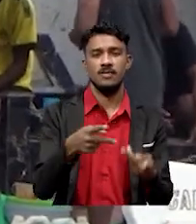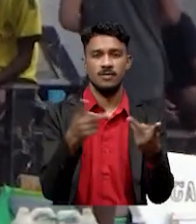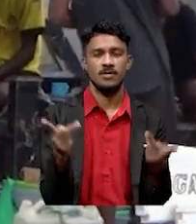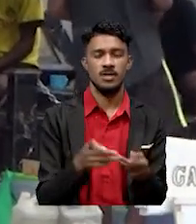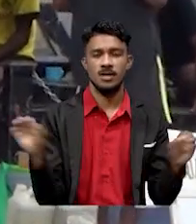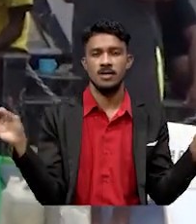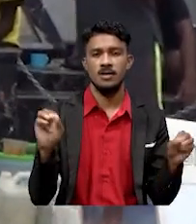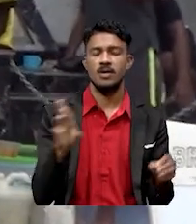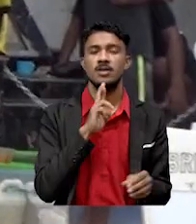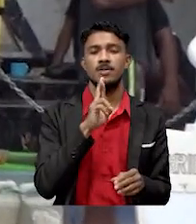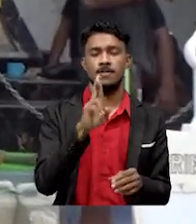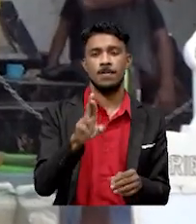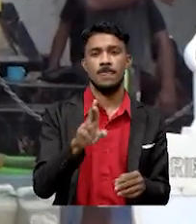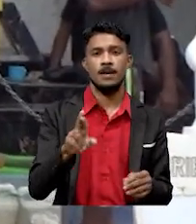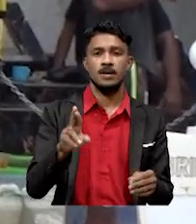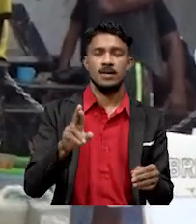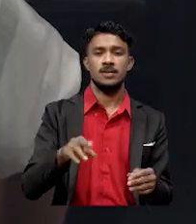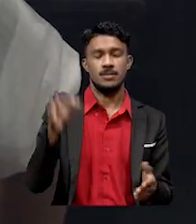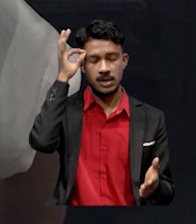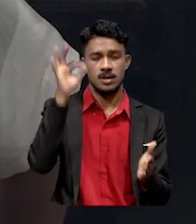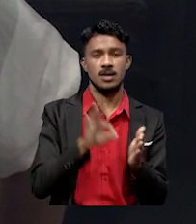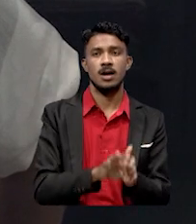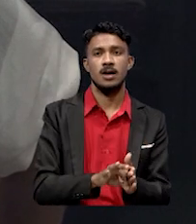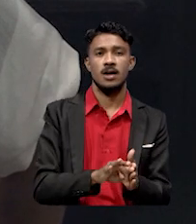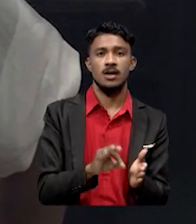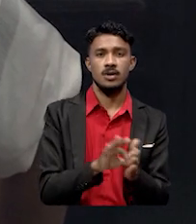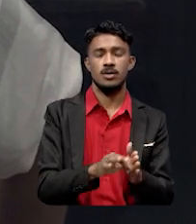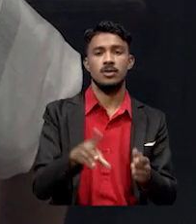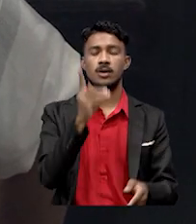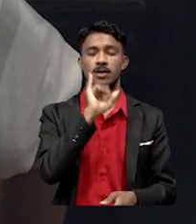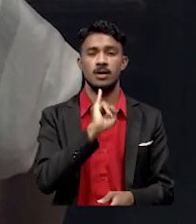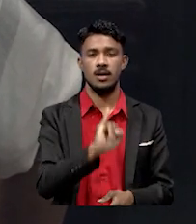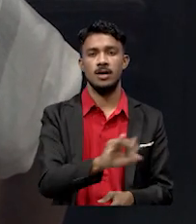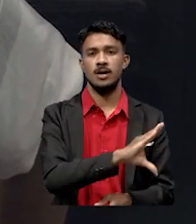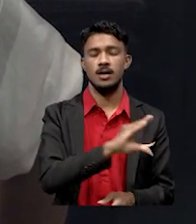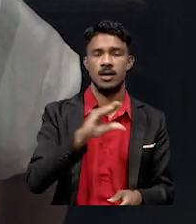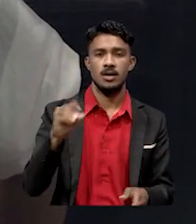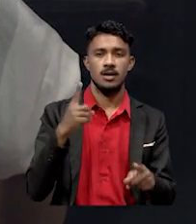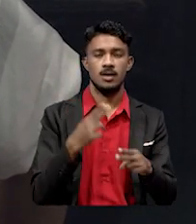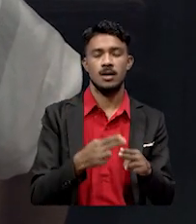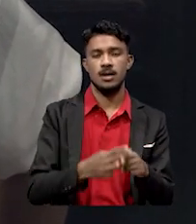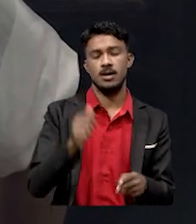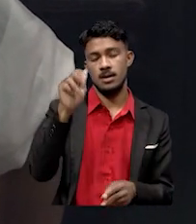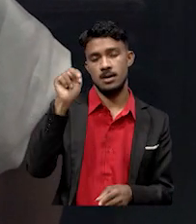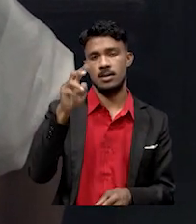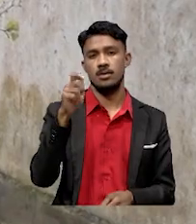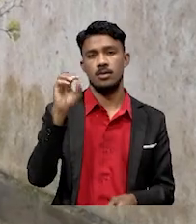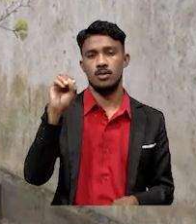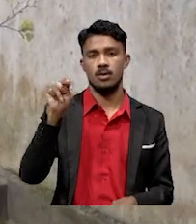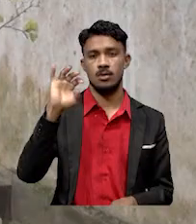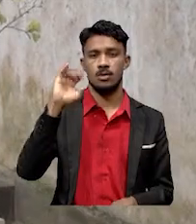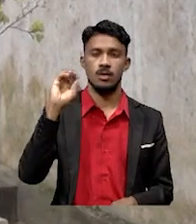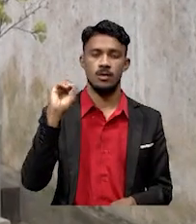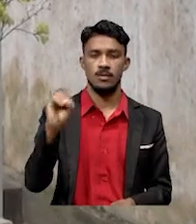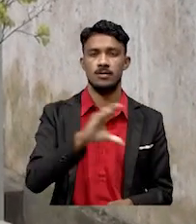preku pasang ne sekretario adjunto munisipi dili Antonio Moniz klau informa ia tempo barak se coordena ho institusaun jastaun